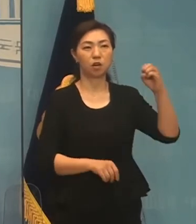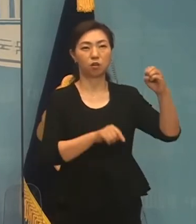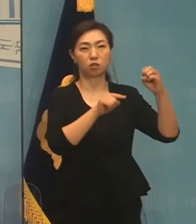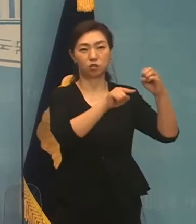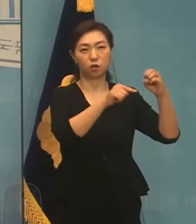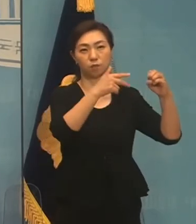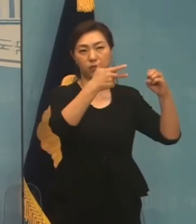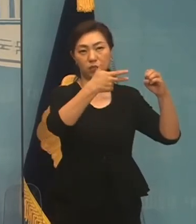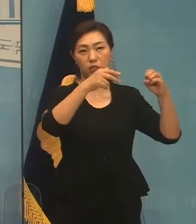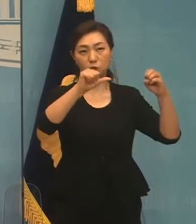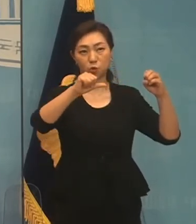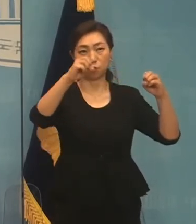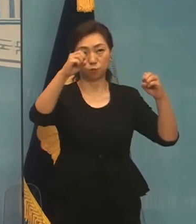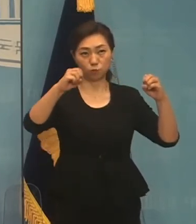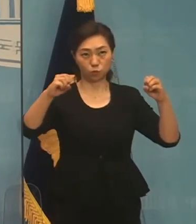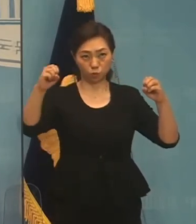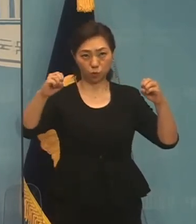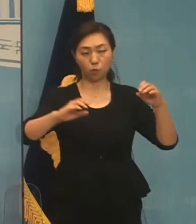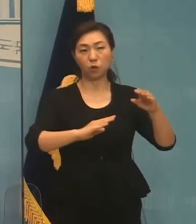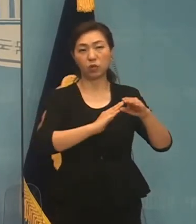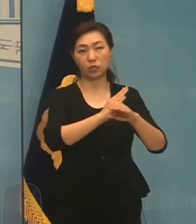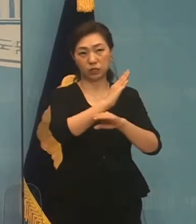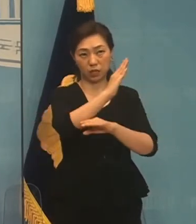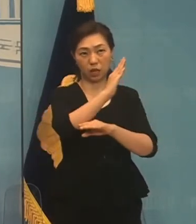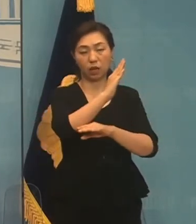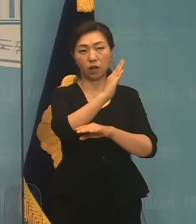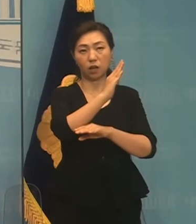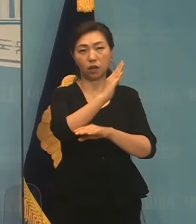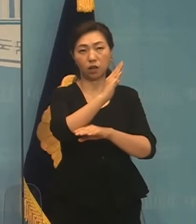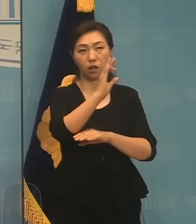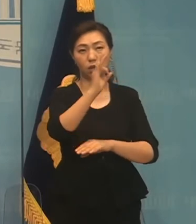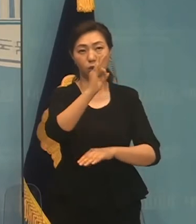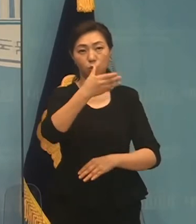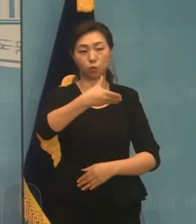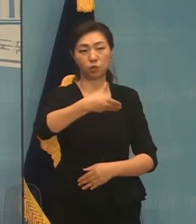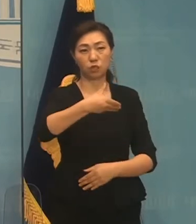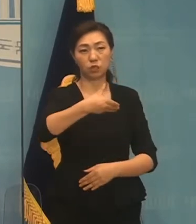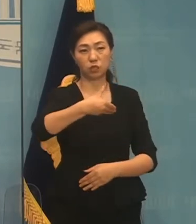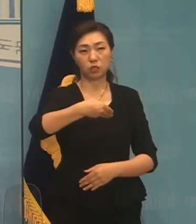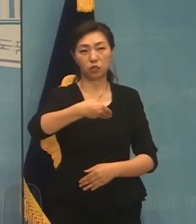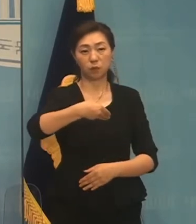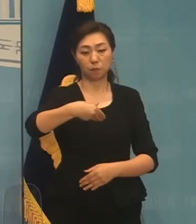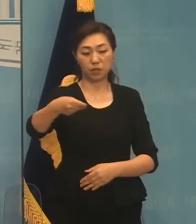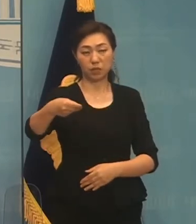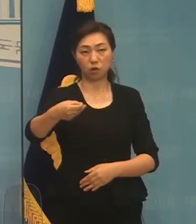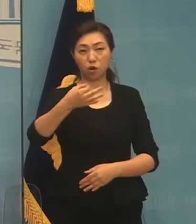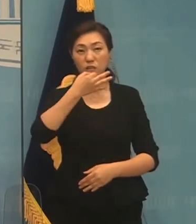0.75% 이상의 대출 이자를 받은